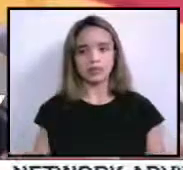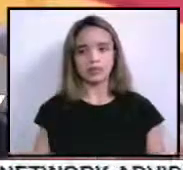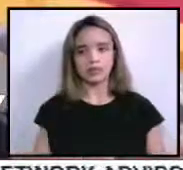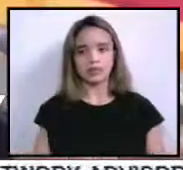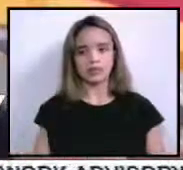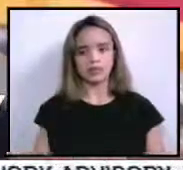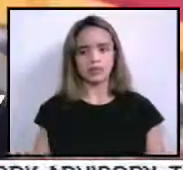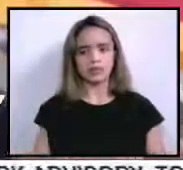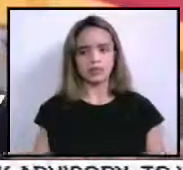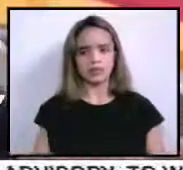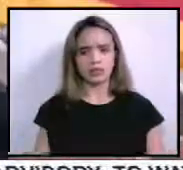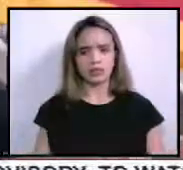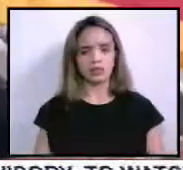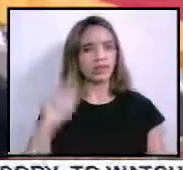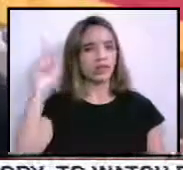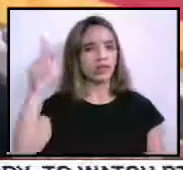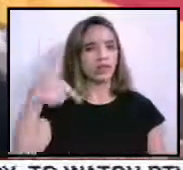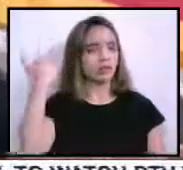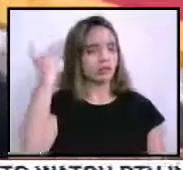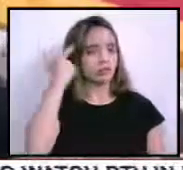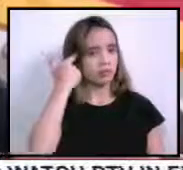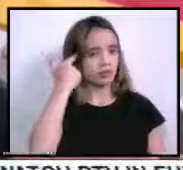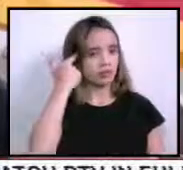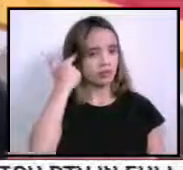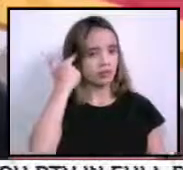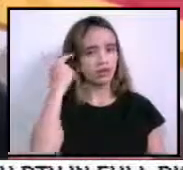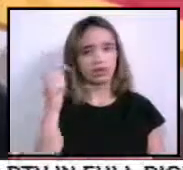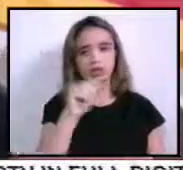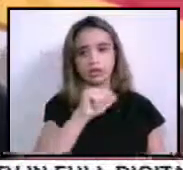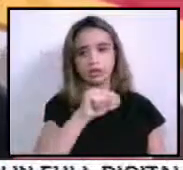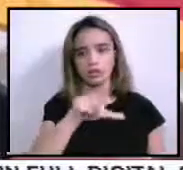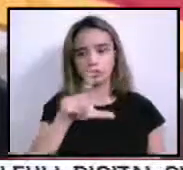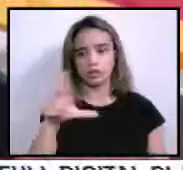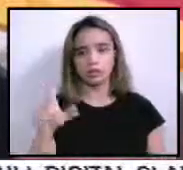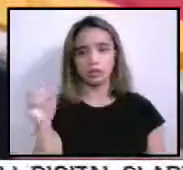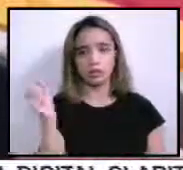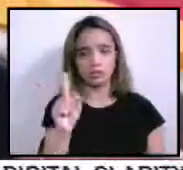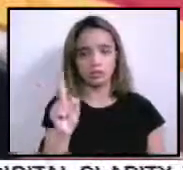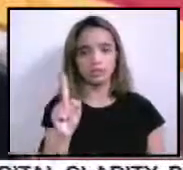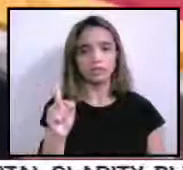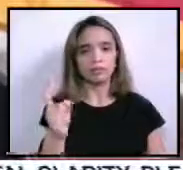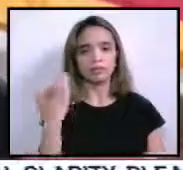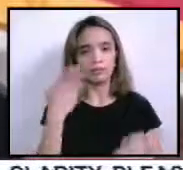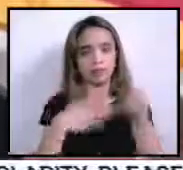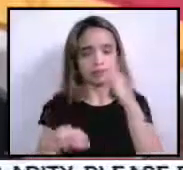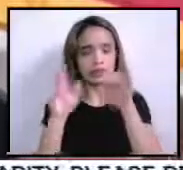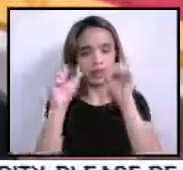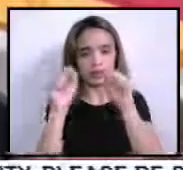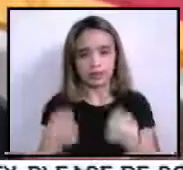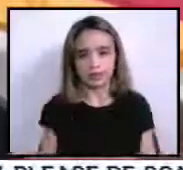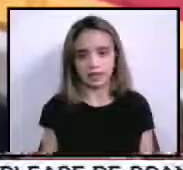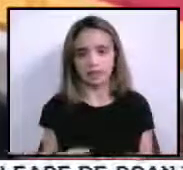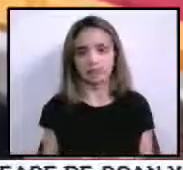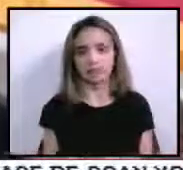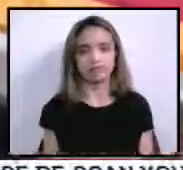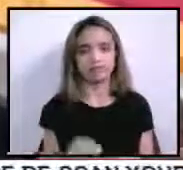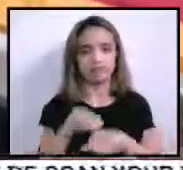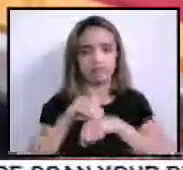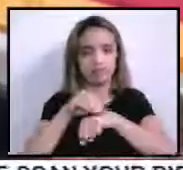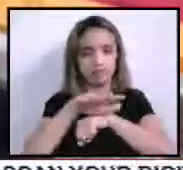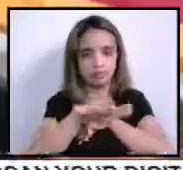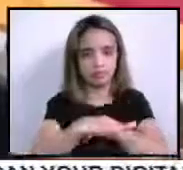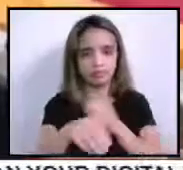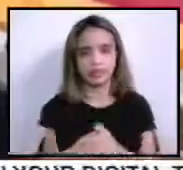government has put in place all the necessary measures so that we can mitigate its impact and limit